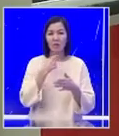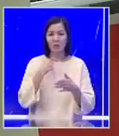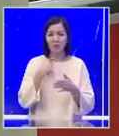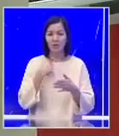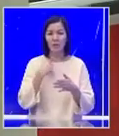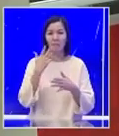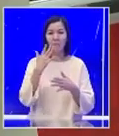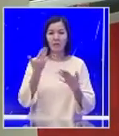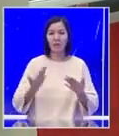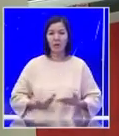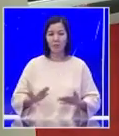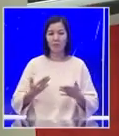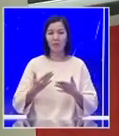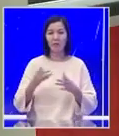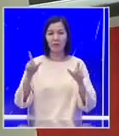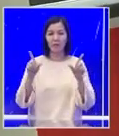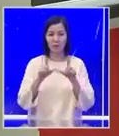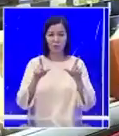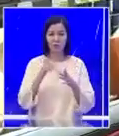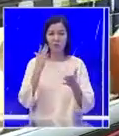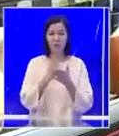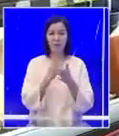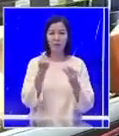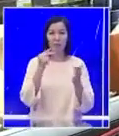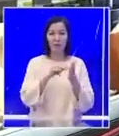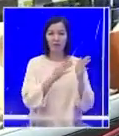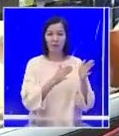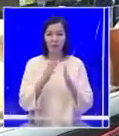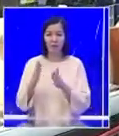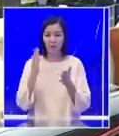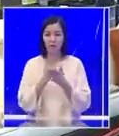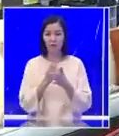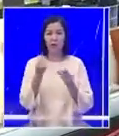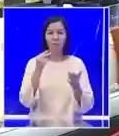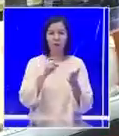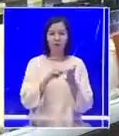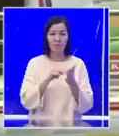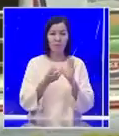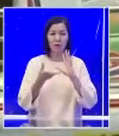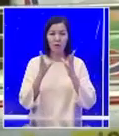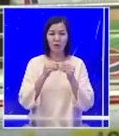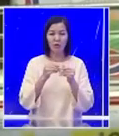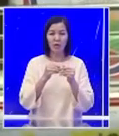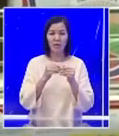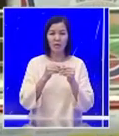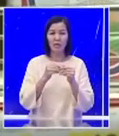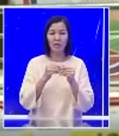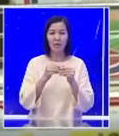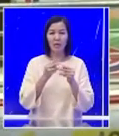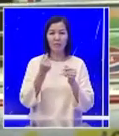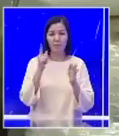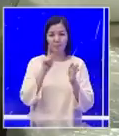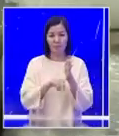дүкен бар. Ондағы тауарларды тұрақтандыру қорының өнімдері берілген баға бойынша, яғни қол жетінді бағамен сатылады.